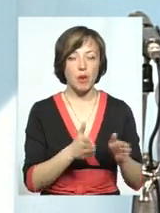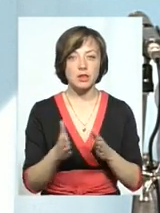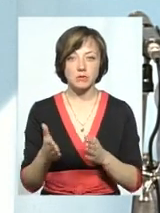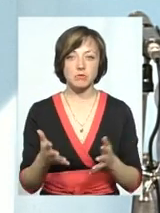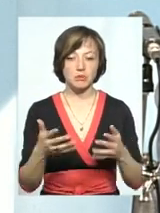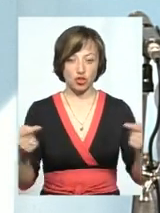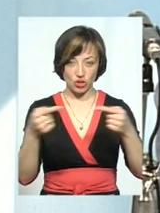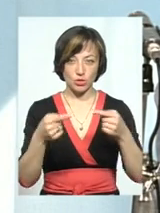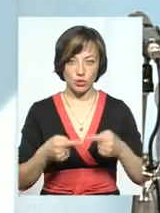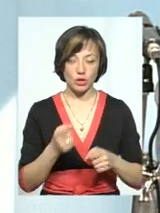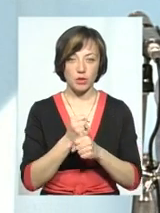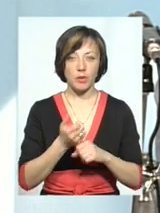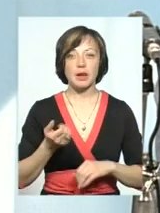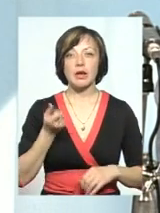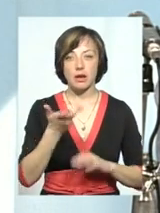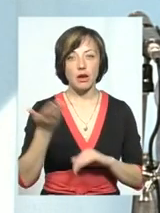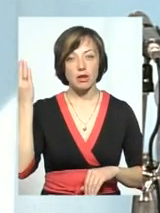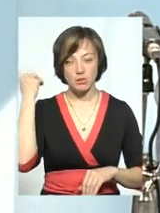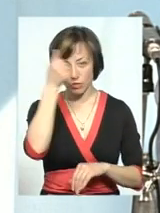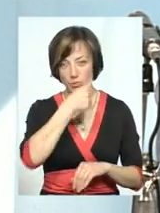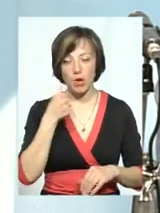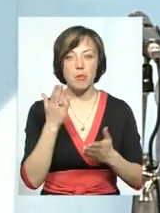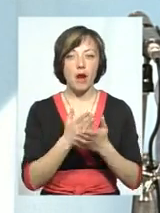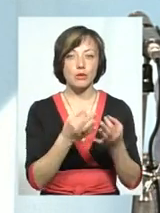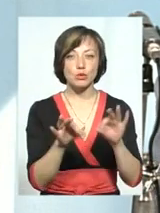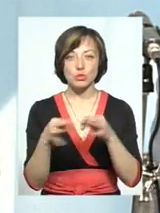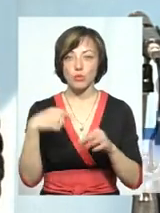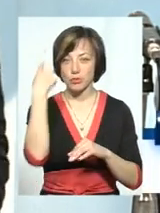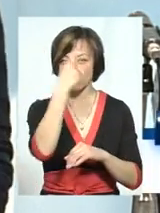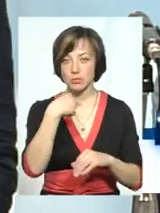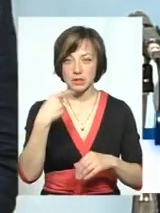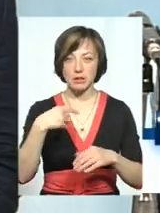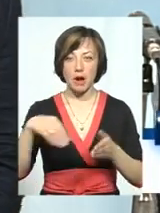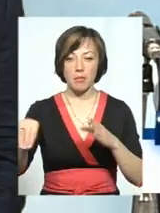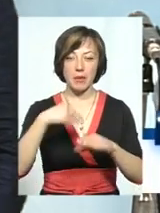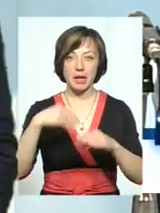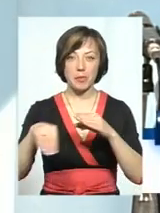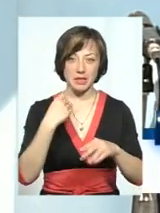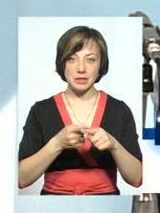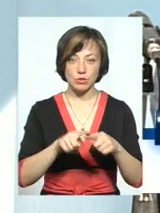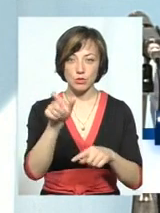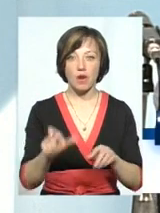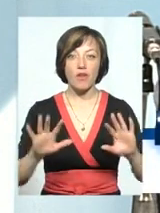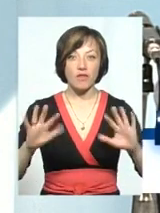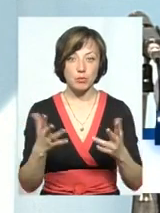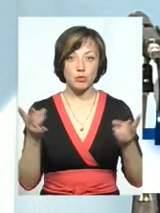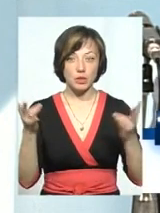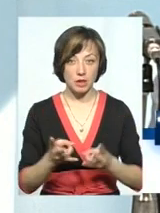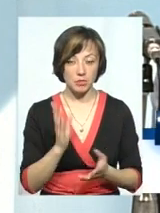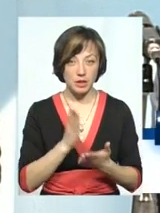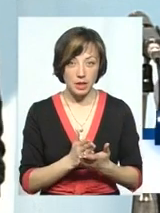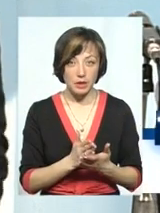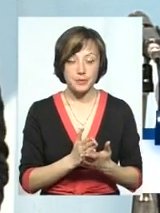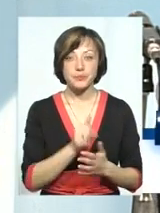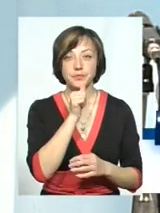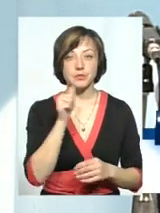чітко налажений вже кілька років тому, вони мають доступ до там, особистої приписки цієї особи. Якщо у випадку там у них є потреба. Ну так, в них ще навіть минулого